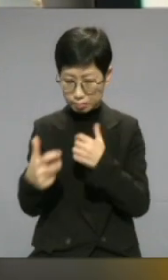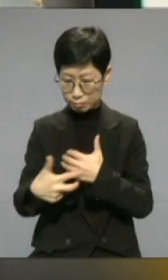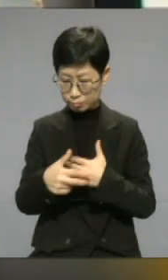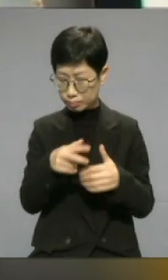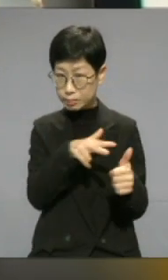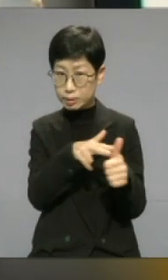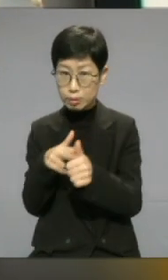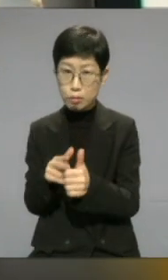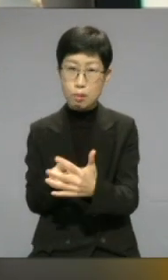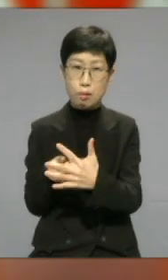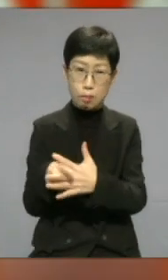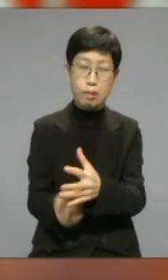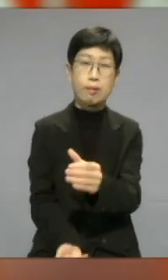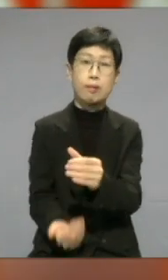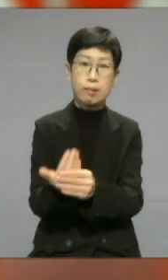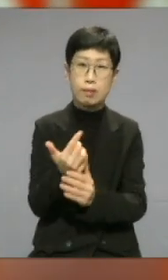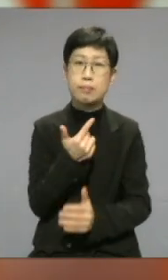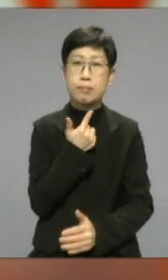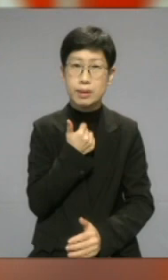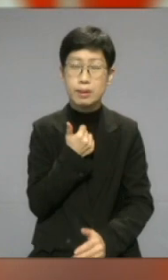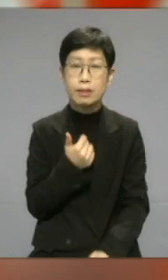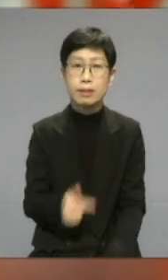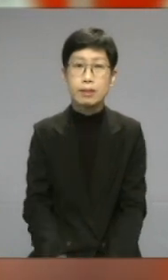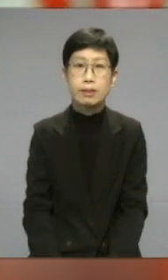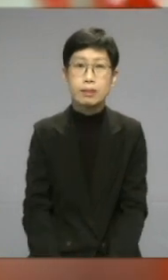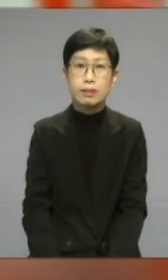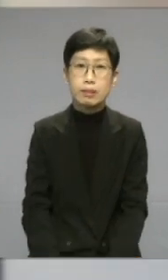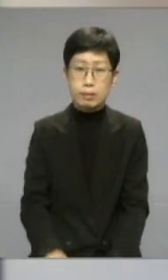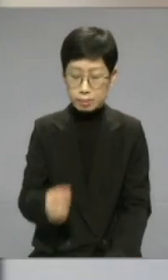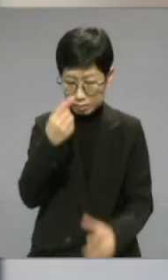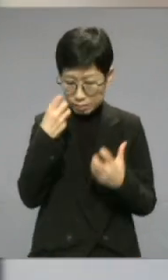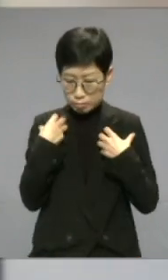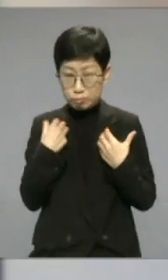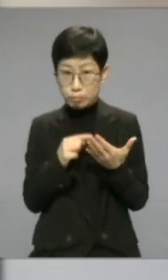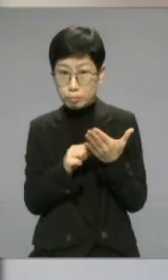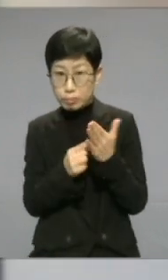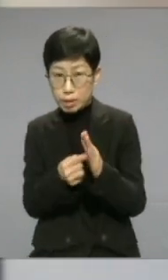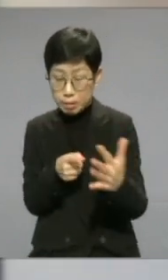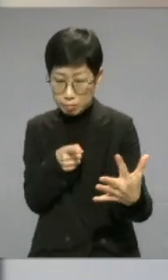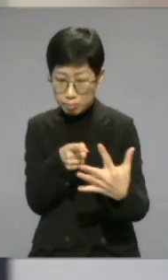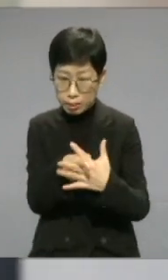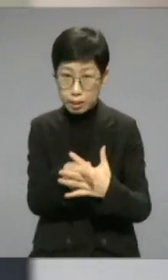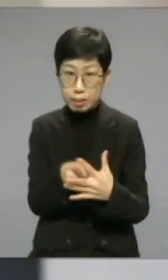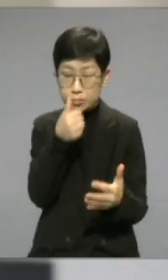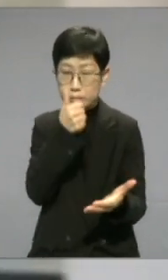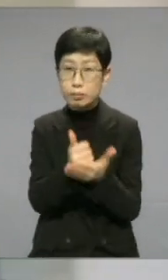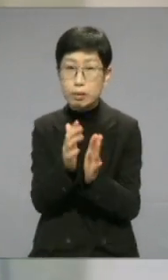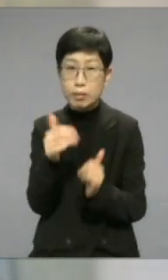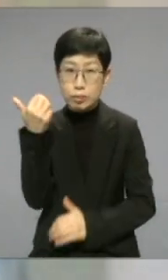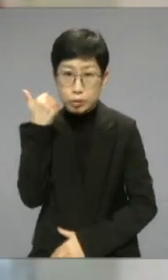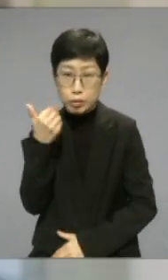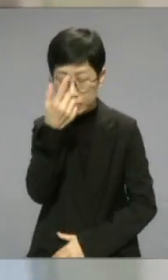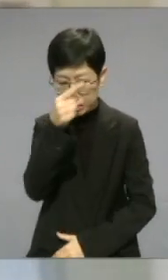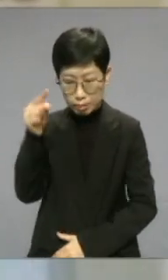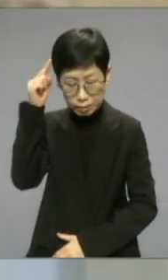유출되는 최악의 해킹 사건이 발생했습니다 호주정부가 밝혀낸 범인의 정는 시아